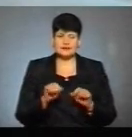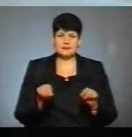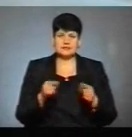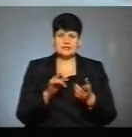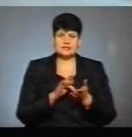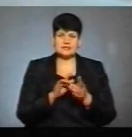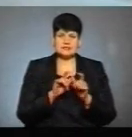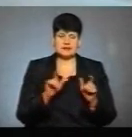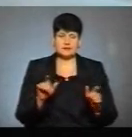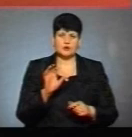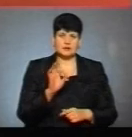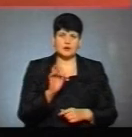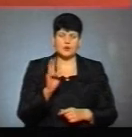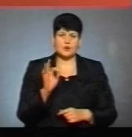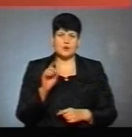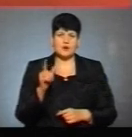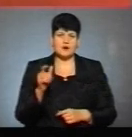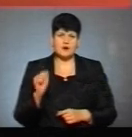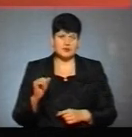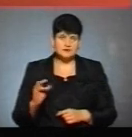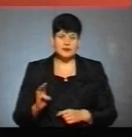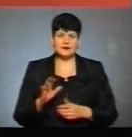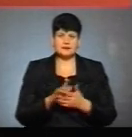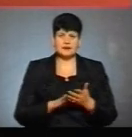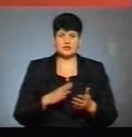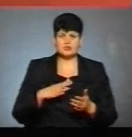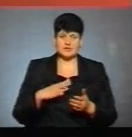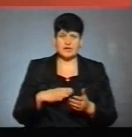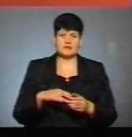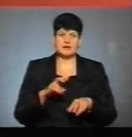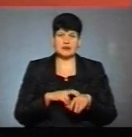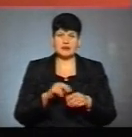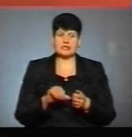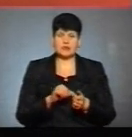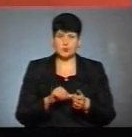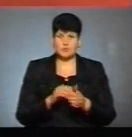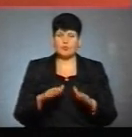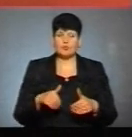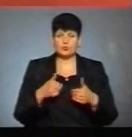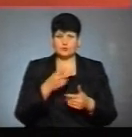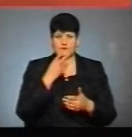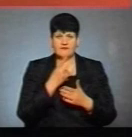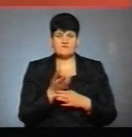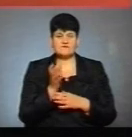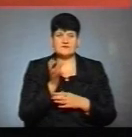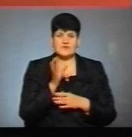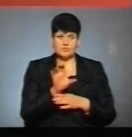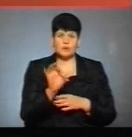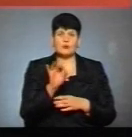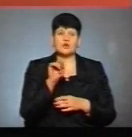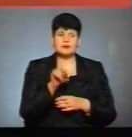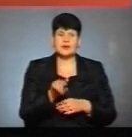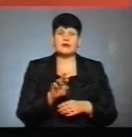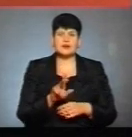реабілітаційного центру Олегом Коганом. А далі ми в студії очікуємо лікаря-нарколога. Наразі ж пропоную переглянути відеоматеріал про те, як